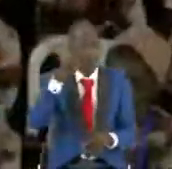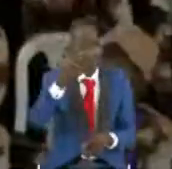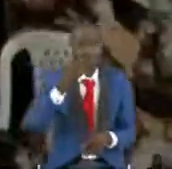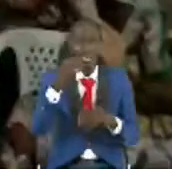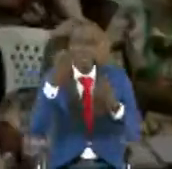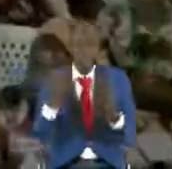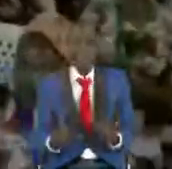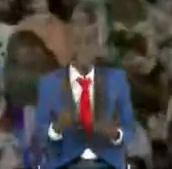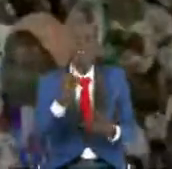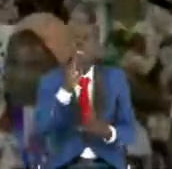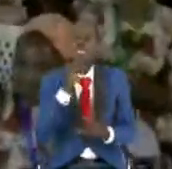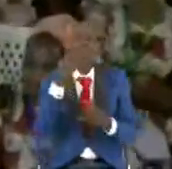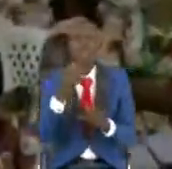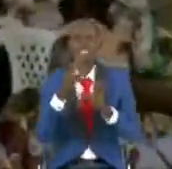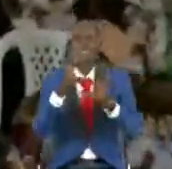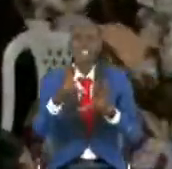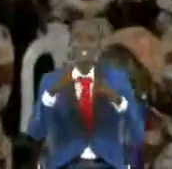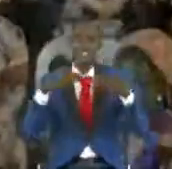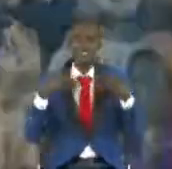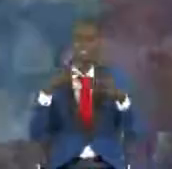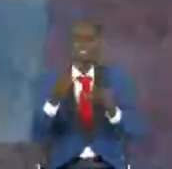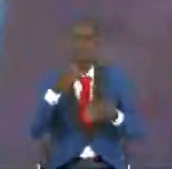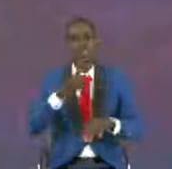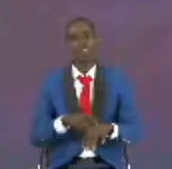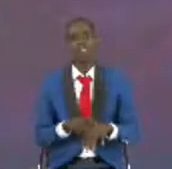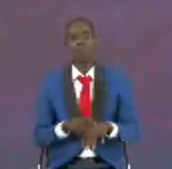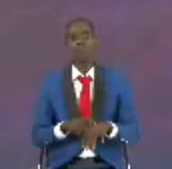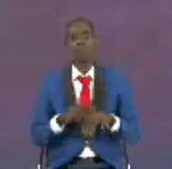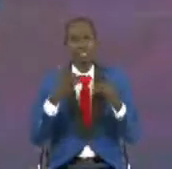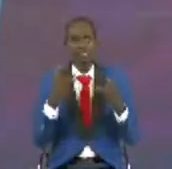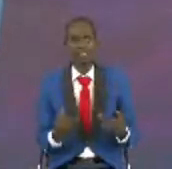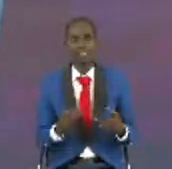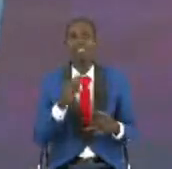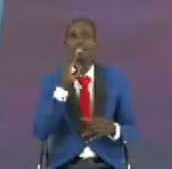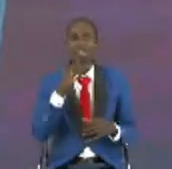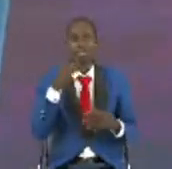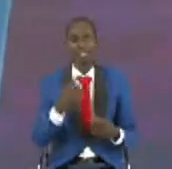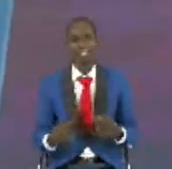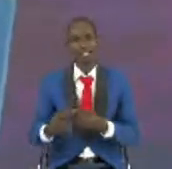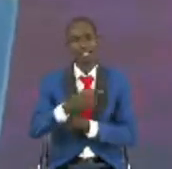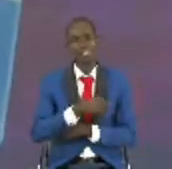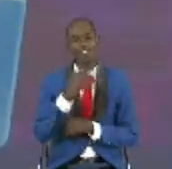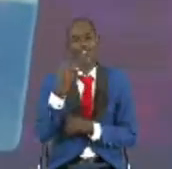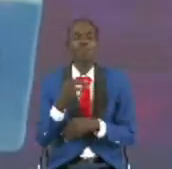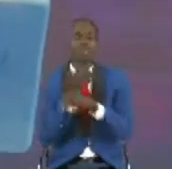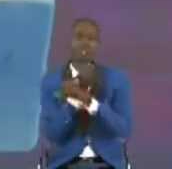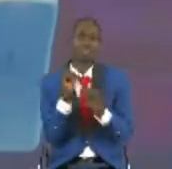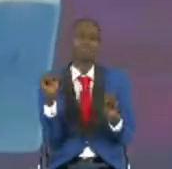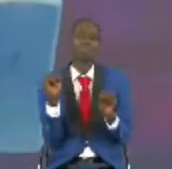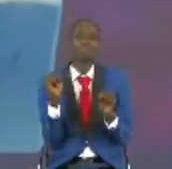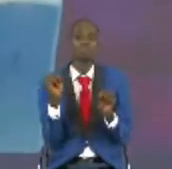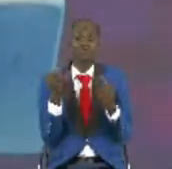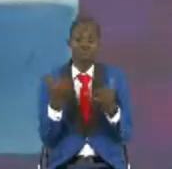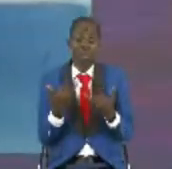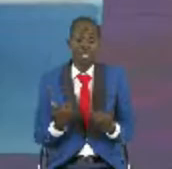Maintenant, c'est le moment acceptable, le temps favorable. C'est le jour du salut.